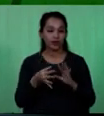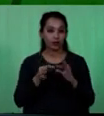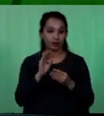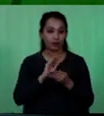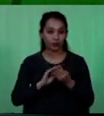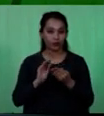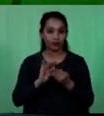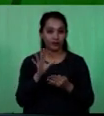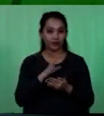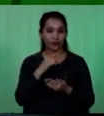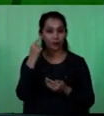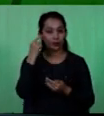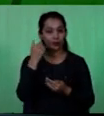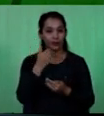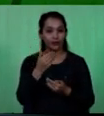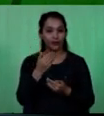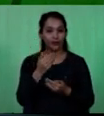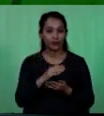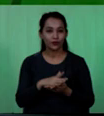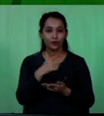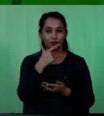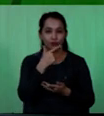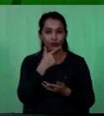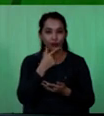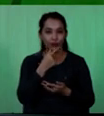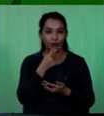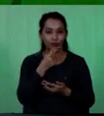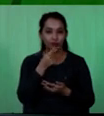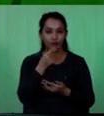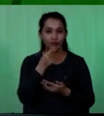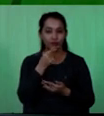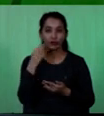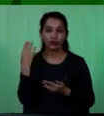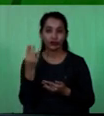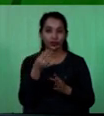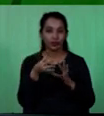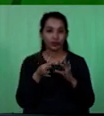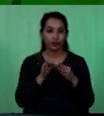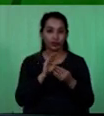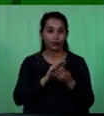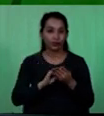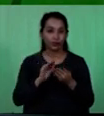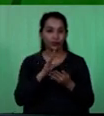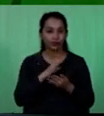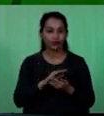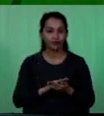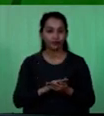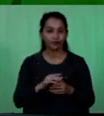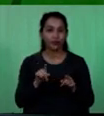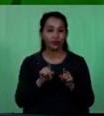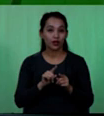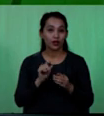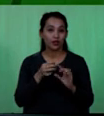tuzdingizmi? O'ylaymanki, bir-biridan mazmunli va qiziqarli gaplar tuzgansiz. Men ham tuzib